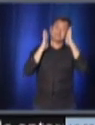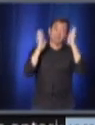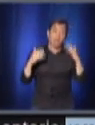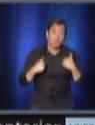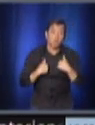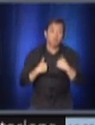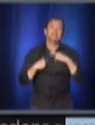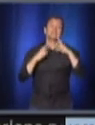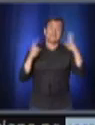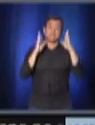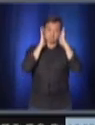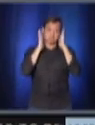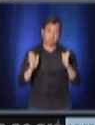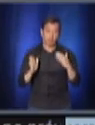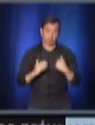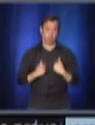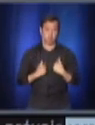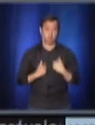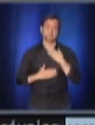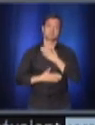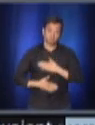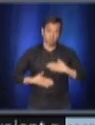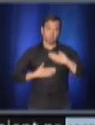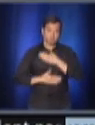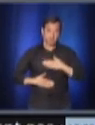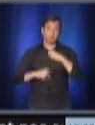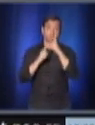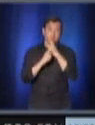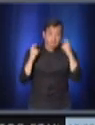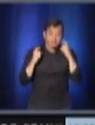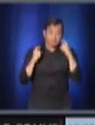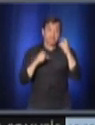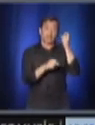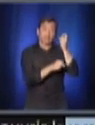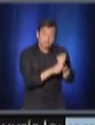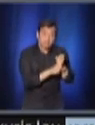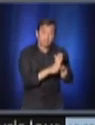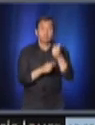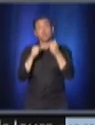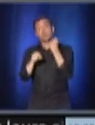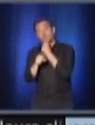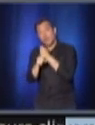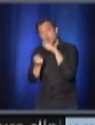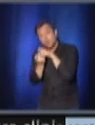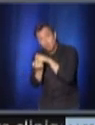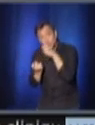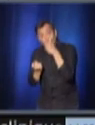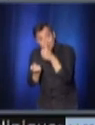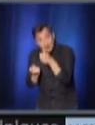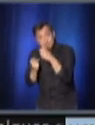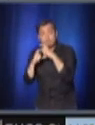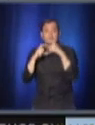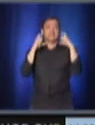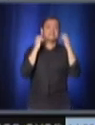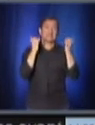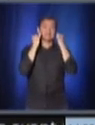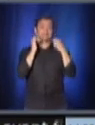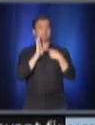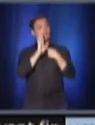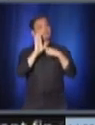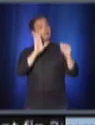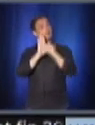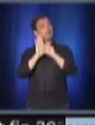suis sérieux, très sérieux. S'il vous plaît, achetez un masque, faites un masque, fabriquez-le et